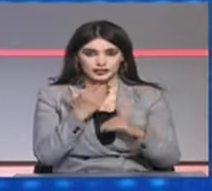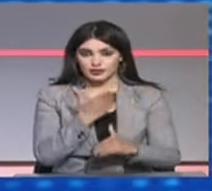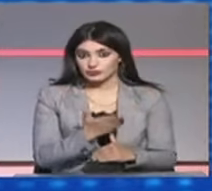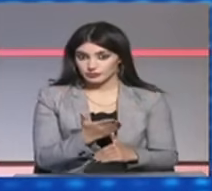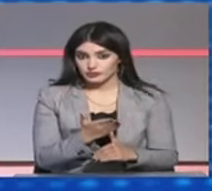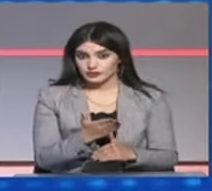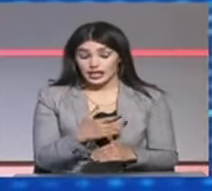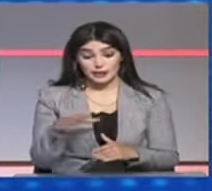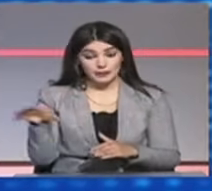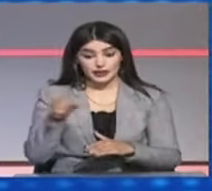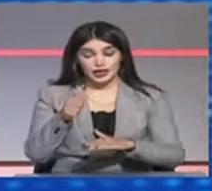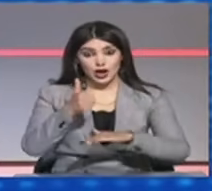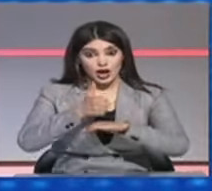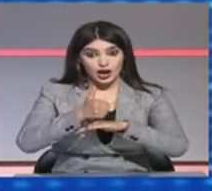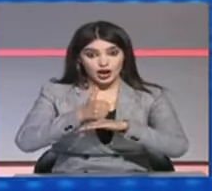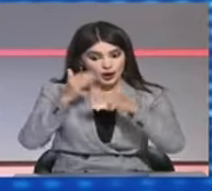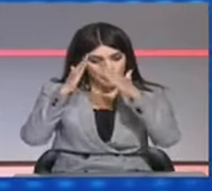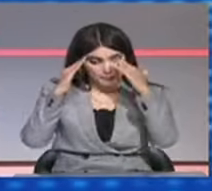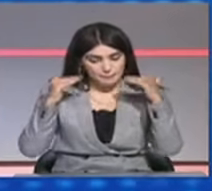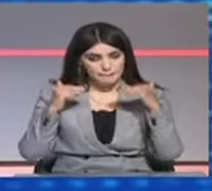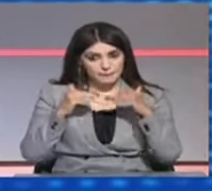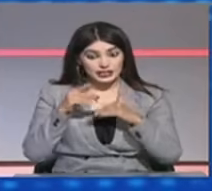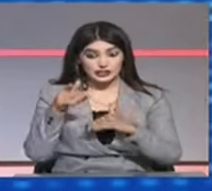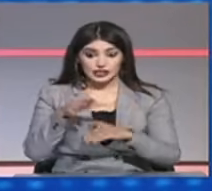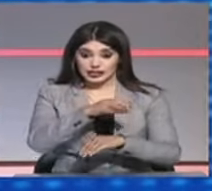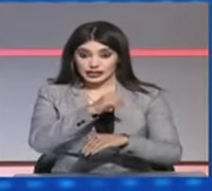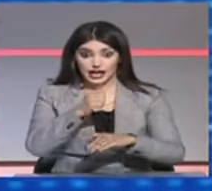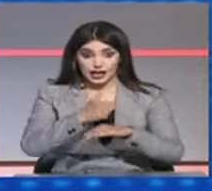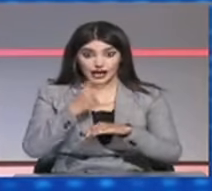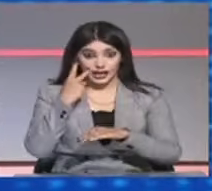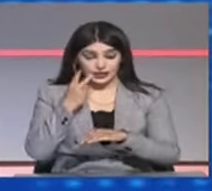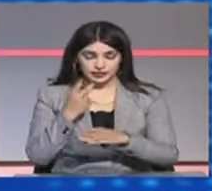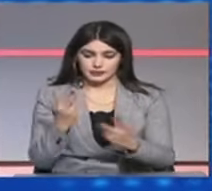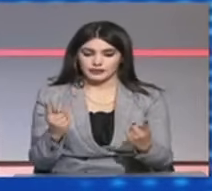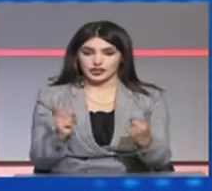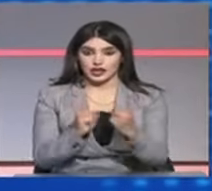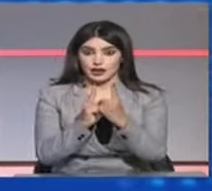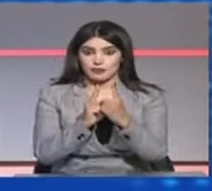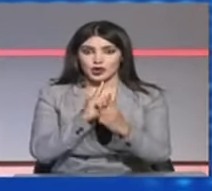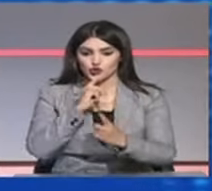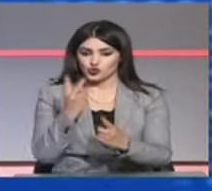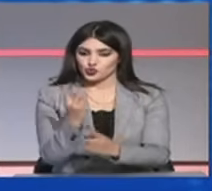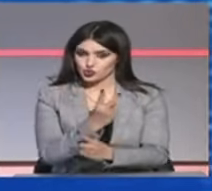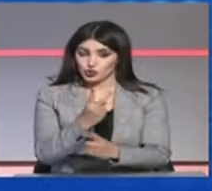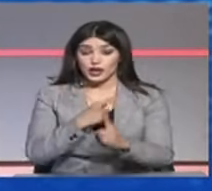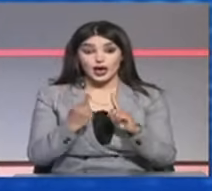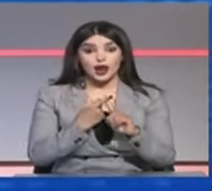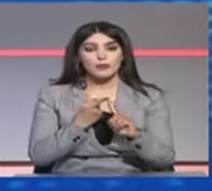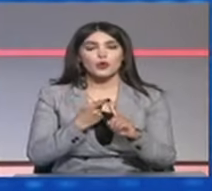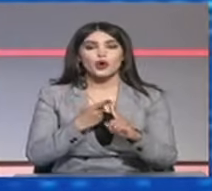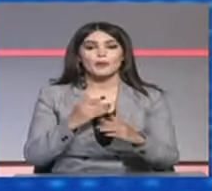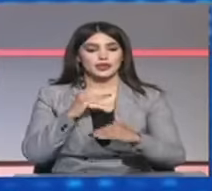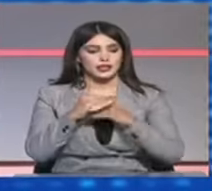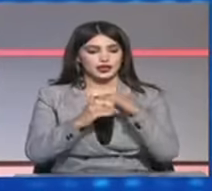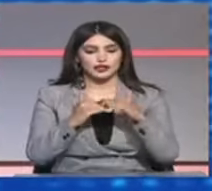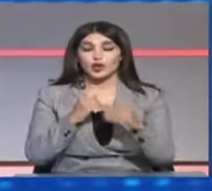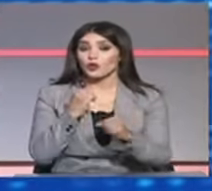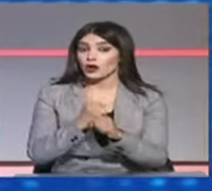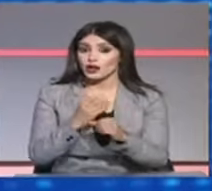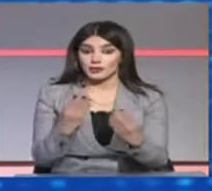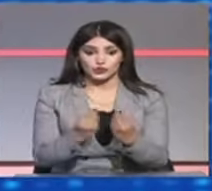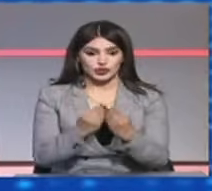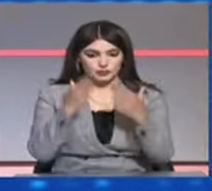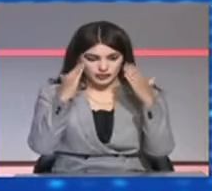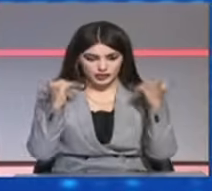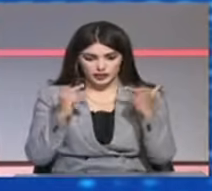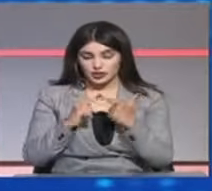العربيه بدعوه من نظيره المصري عبد الفتاح السيسي اكد الجانبان على اهميه تطوير العمل المشترك بين البلدين